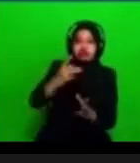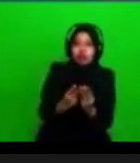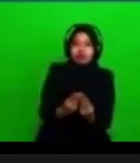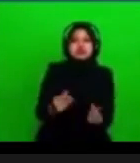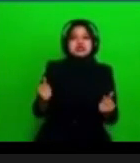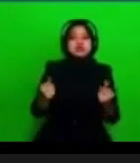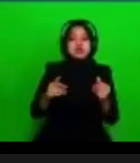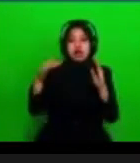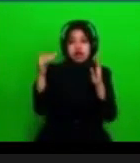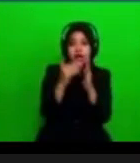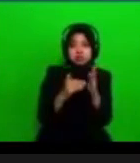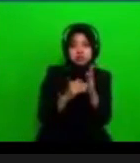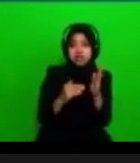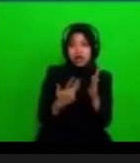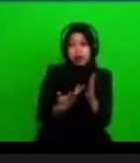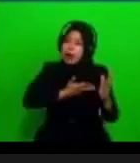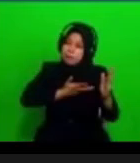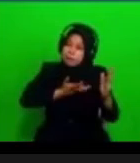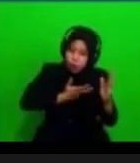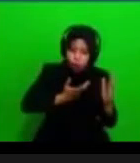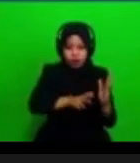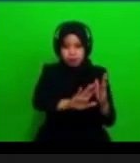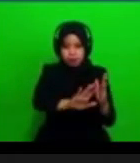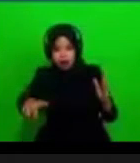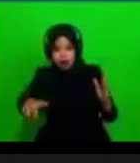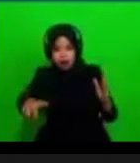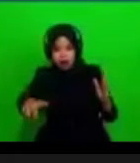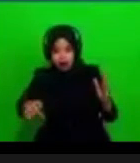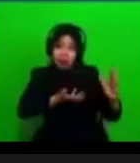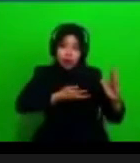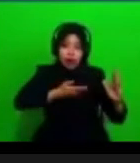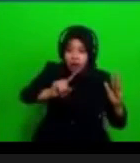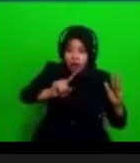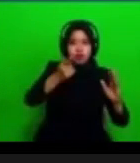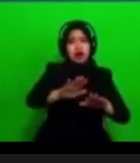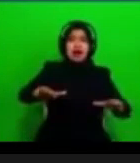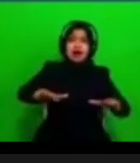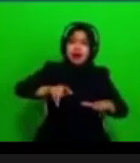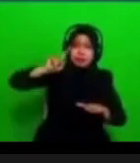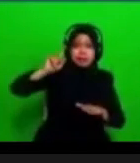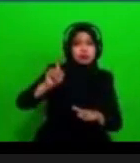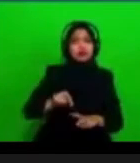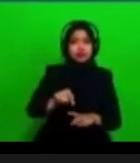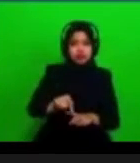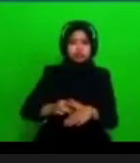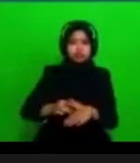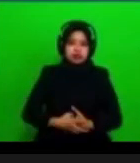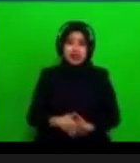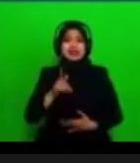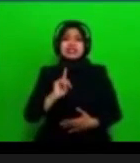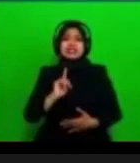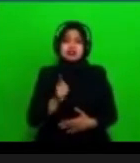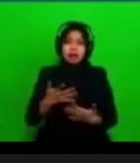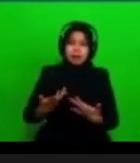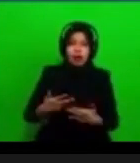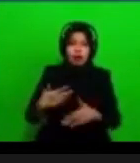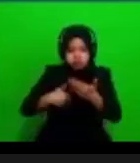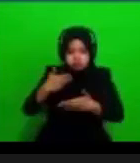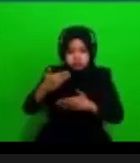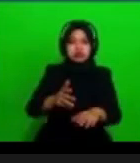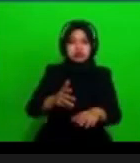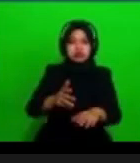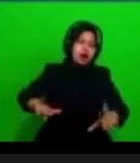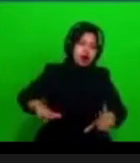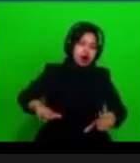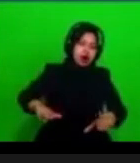solusi. Kebijakan ini dirancang berdasarkan keinginan untuk memprioritaskan kebutuhan anak sebagai pelajar, agar nantinya